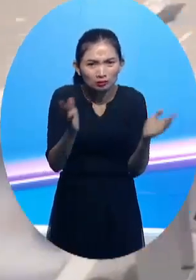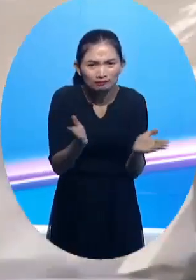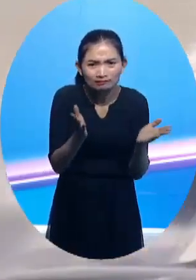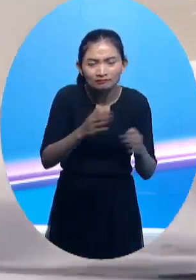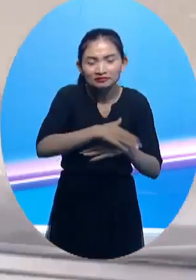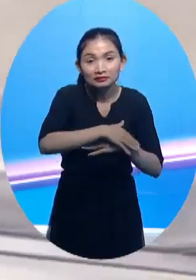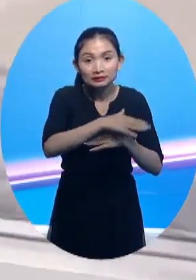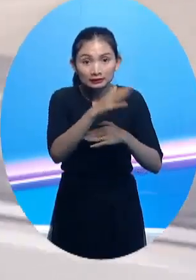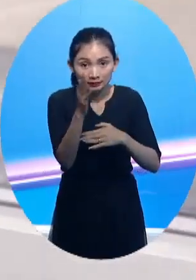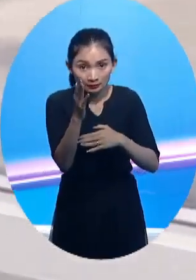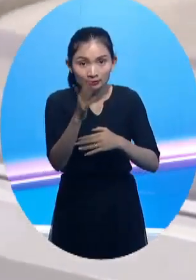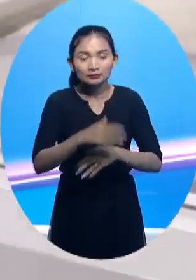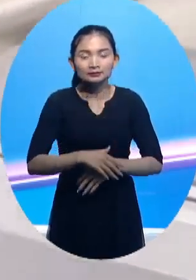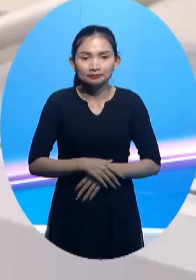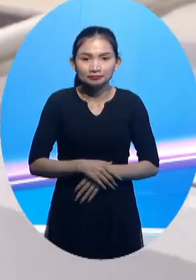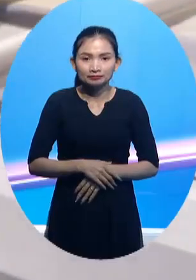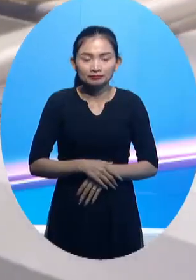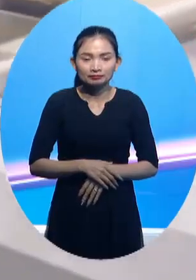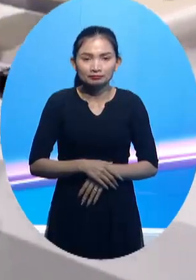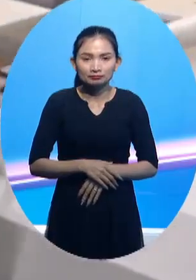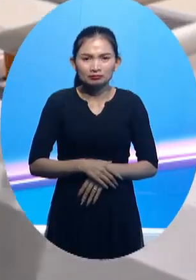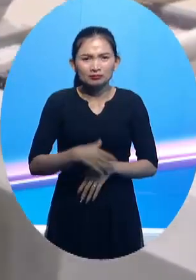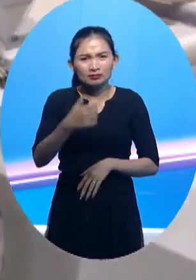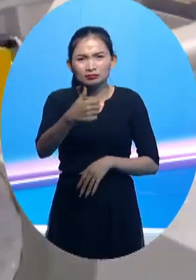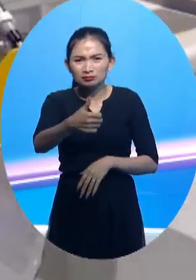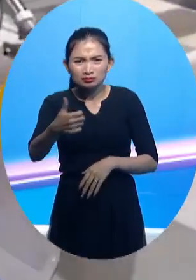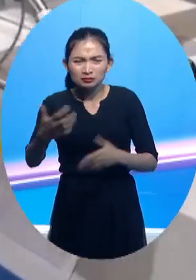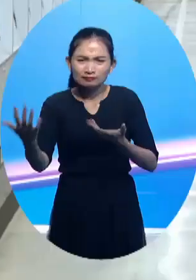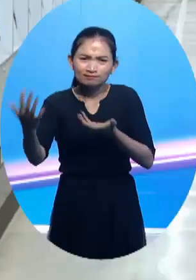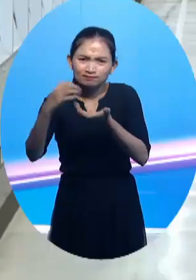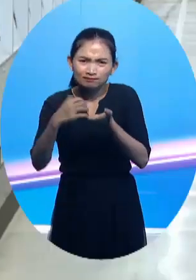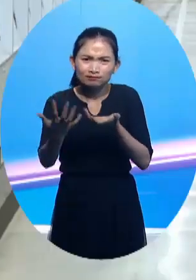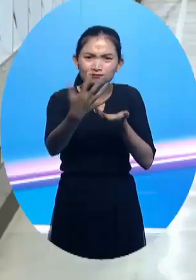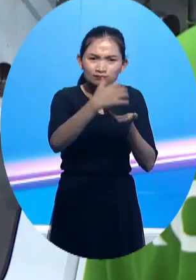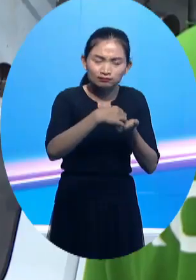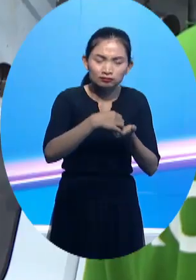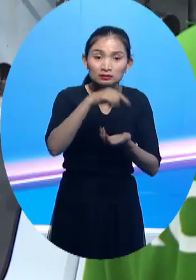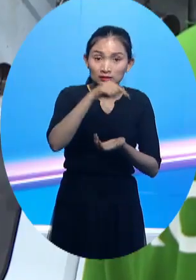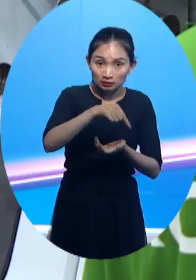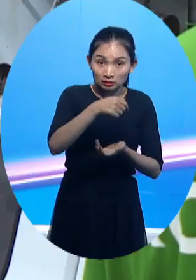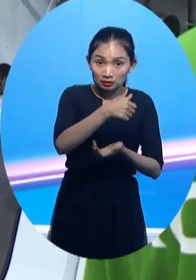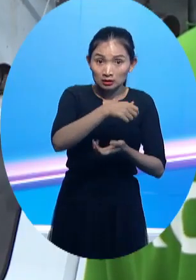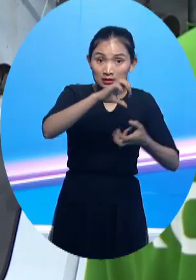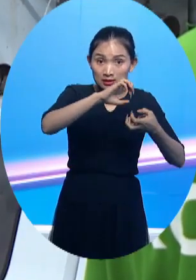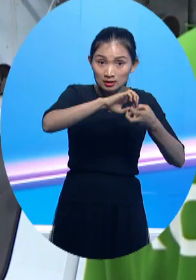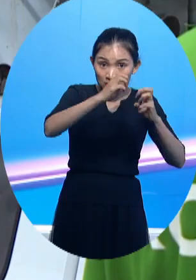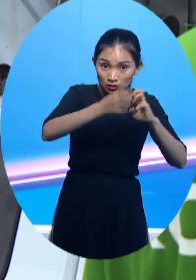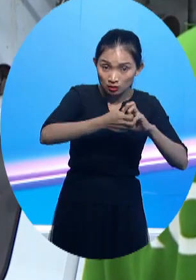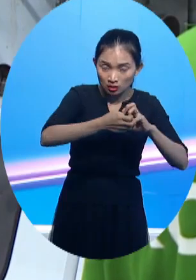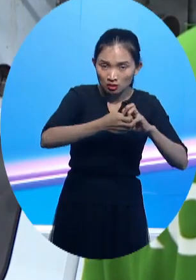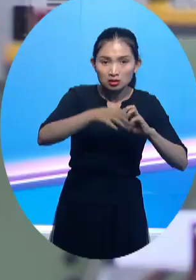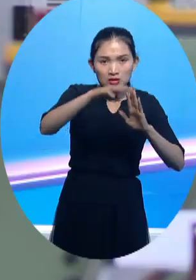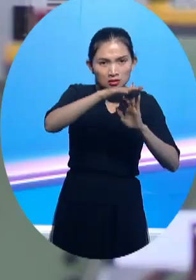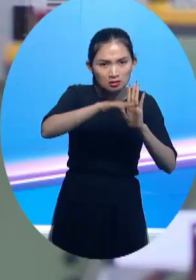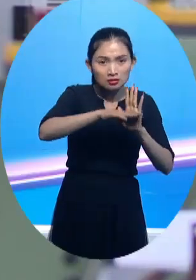trò hiệp hội để kết nối các cái nguồn lực mỗi người chung tay góp sức nhà sản xuất sẽ có nhiều chương trình để quảng